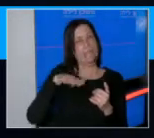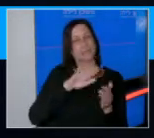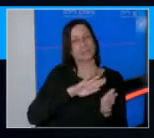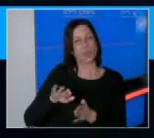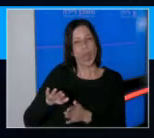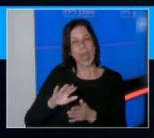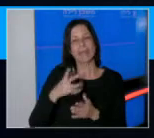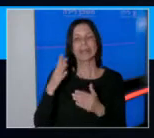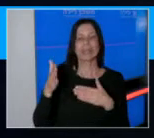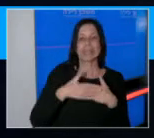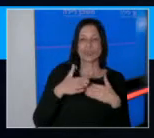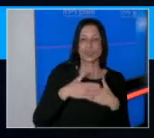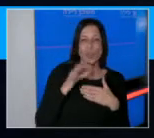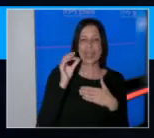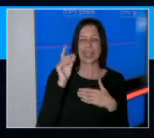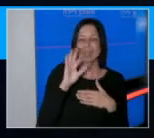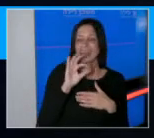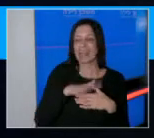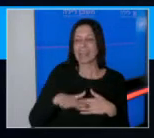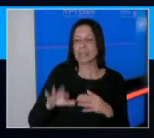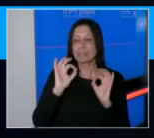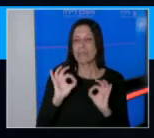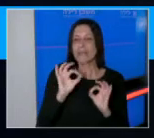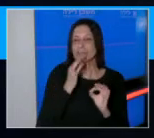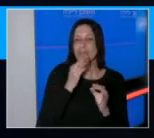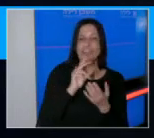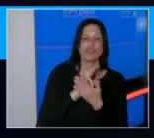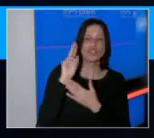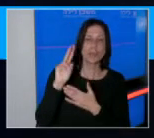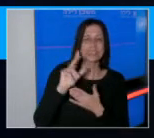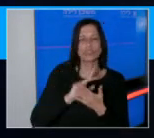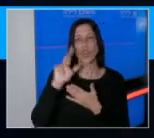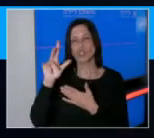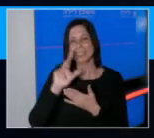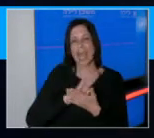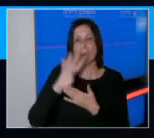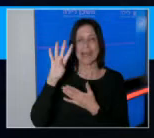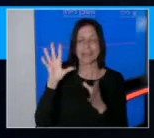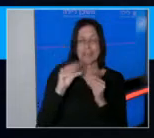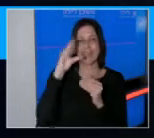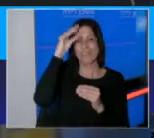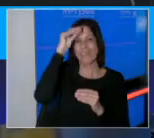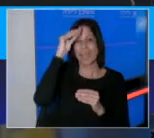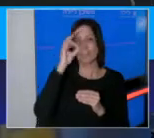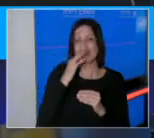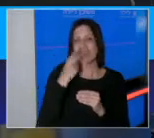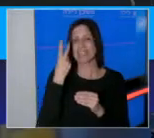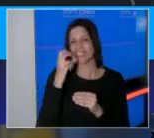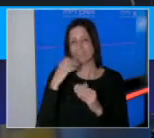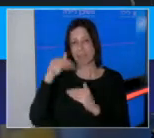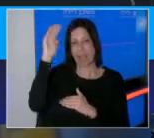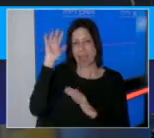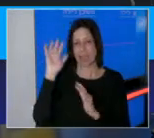מדברים או על נישואי קטינות, ואנחנו מדברים ממש קטינות, ילדות בנות 12, 13, 14, עם גברים בני 20